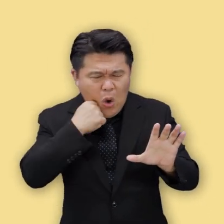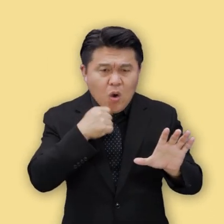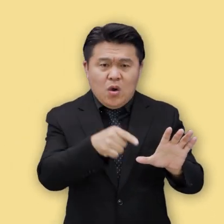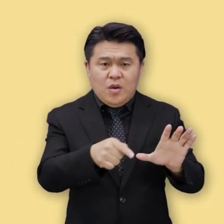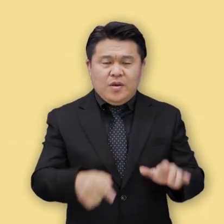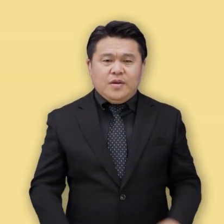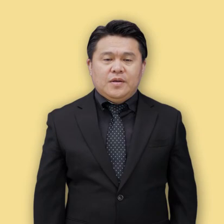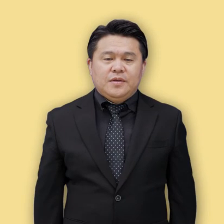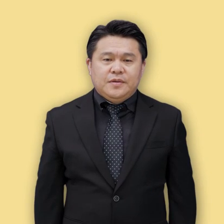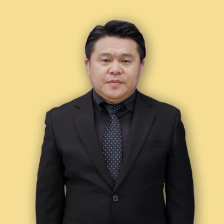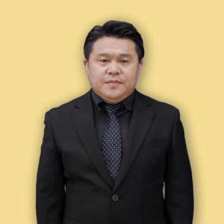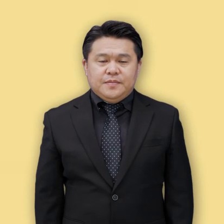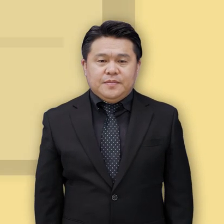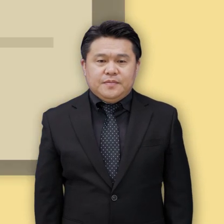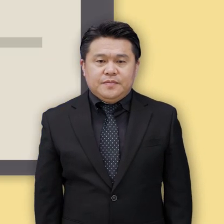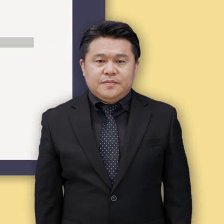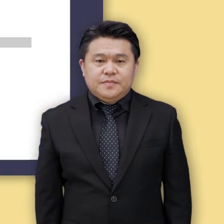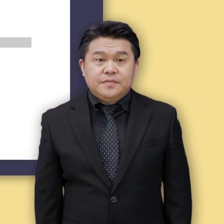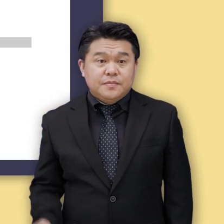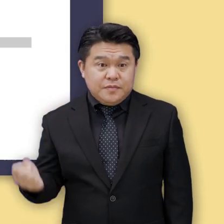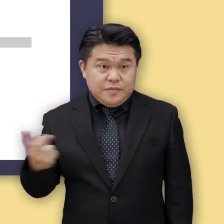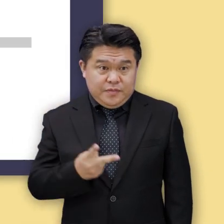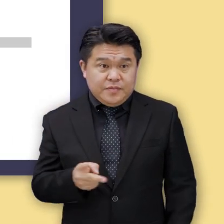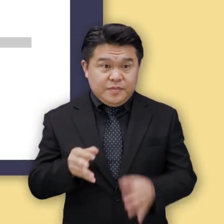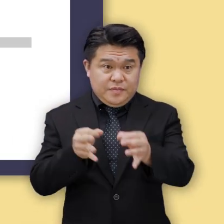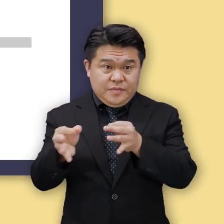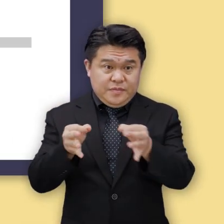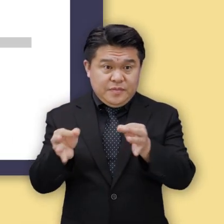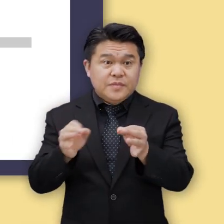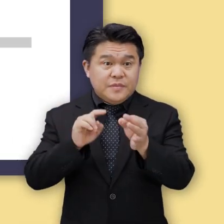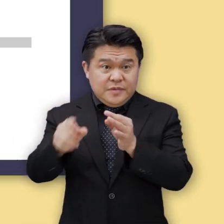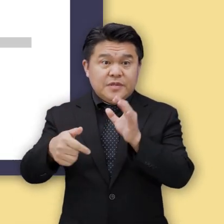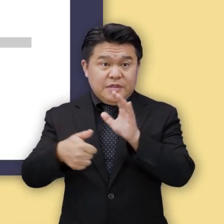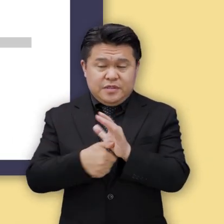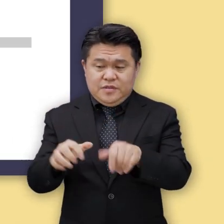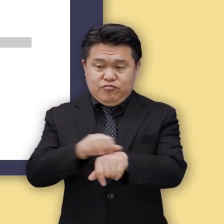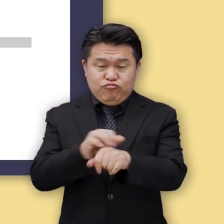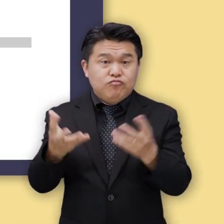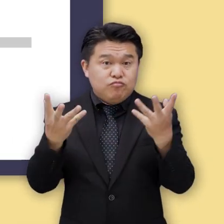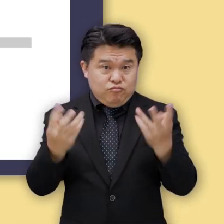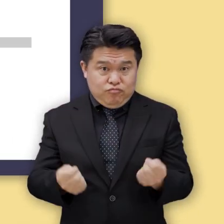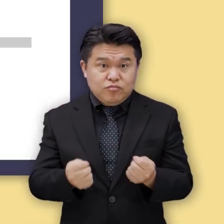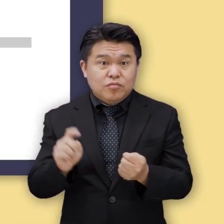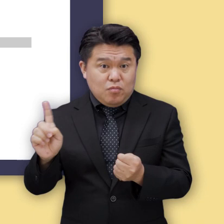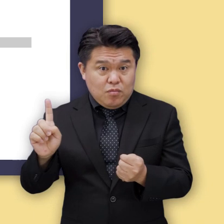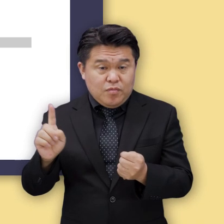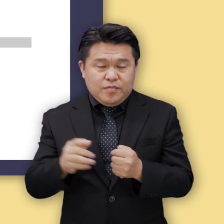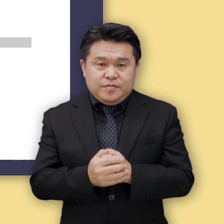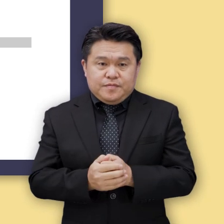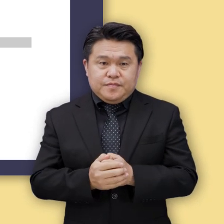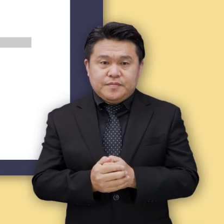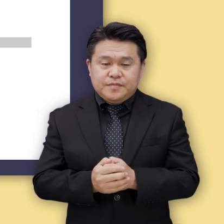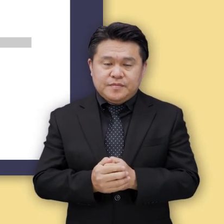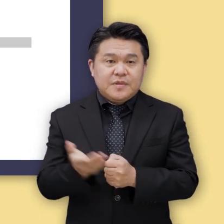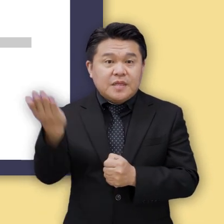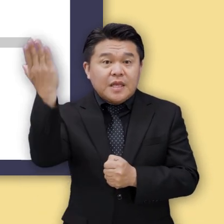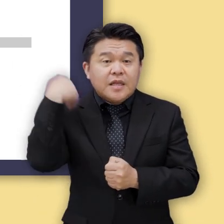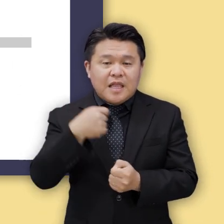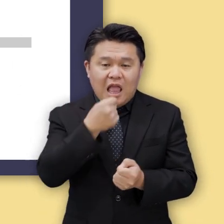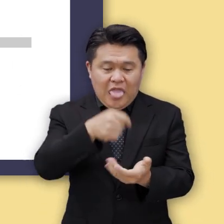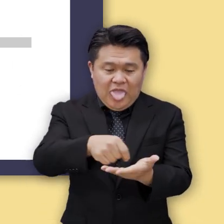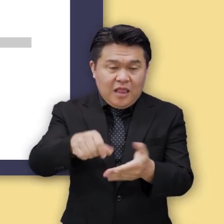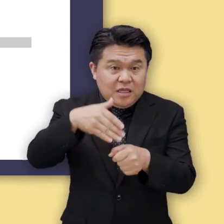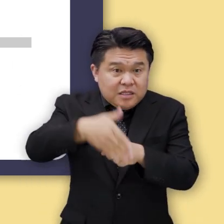되기도 합니다. 오프라인 지점 등에서도 불편한 점들을 참 많이 겪게 됩니다. 종이 서명 방식에서